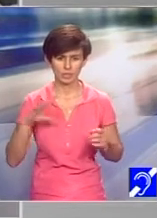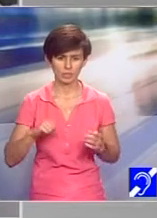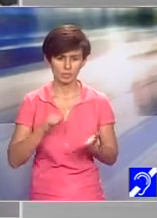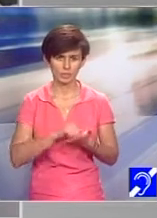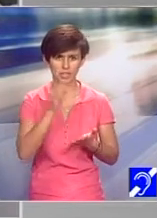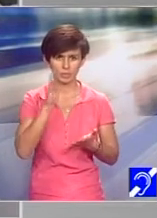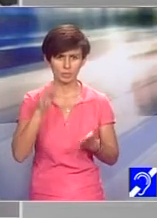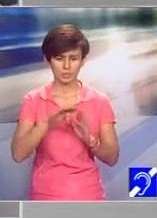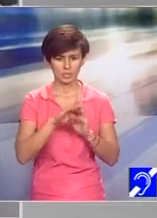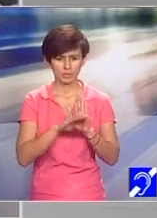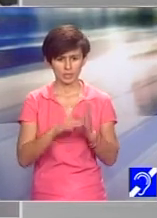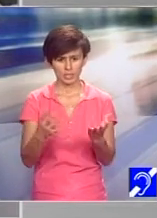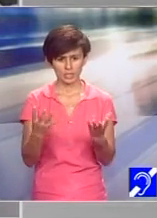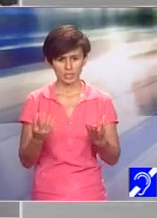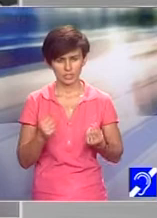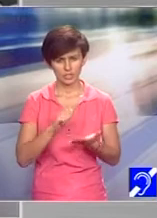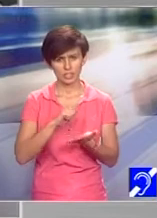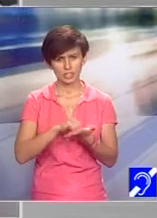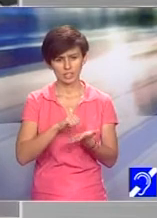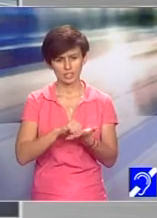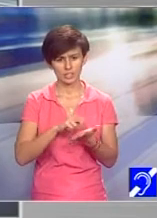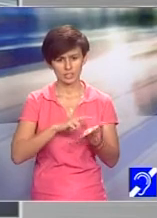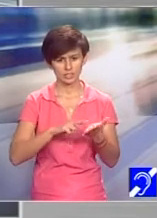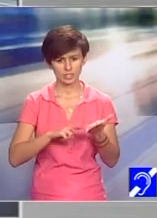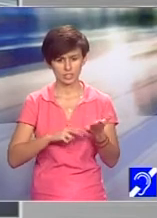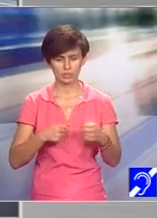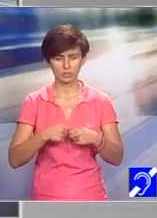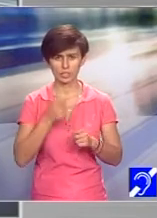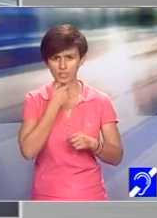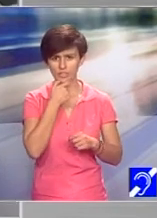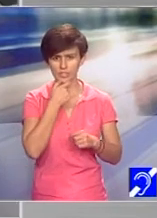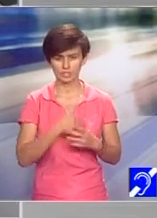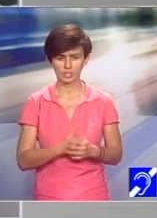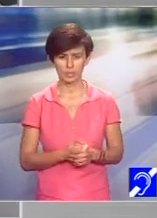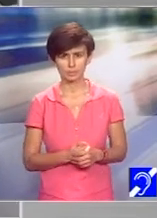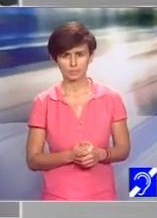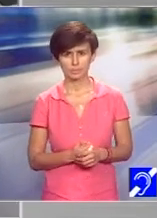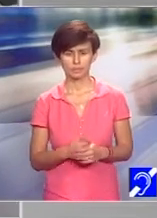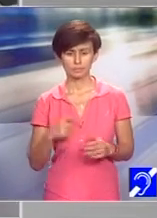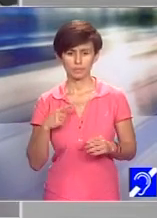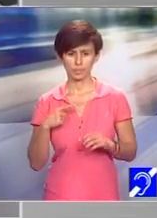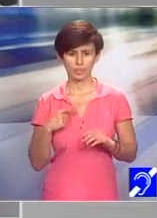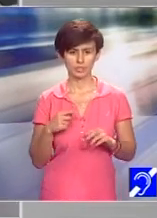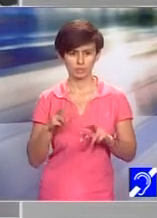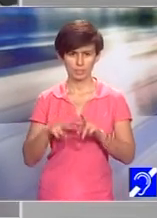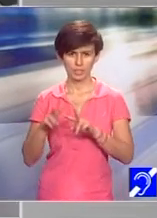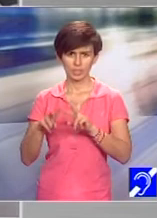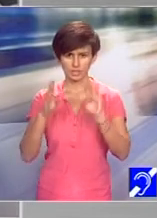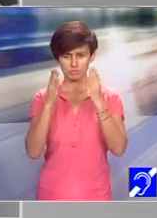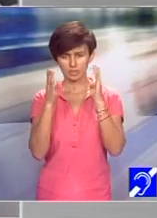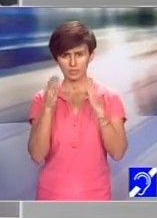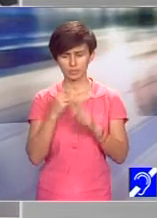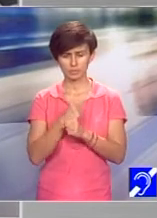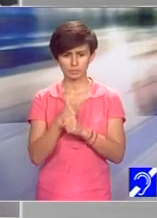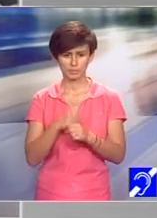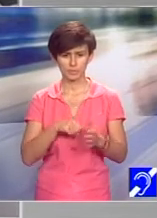de atragere către carte și lectură a tuturor vârstelor. Există și un program? Mâine seară, da. Este și pe pagina web a noastră și pe Facebook. Am făcut